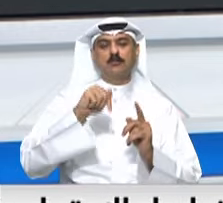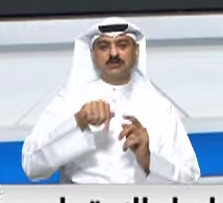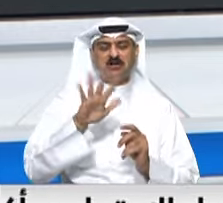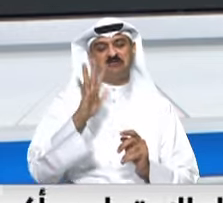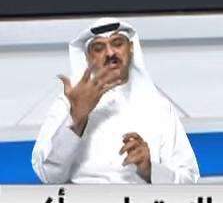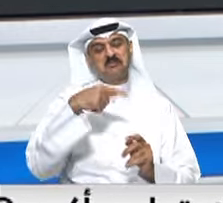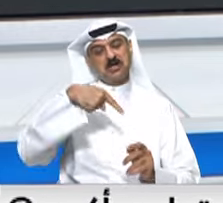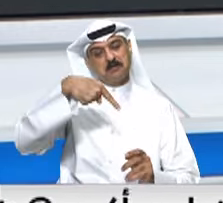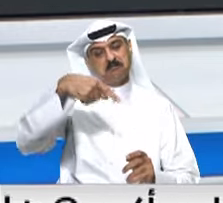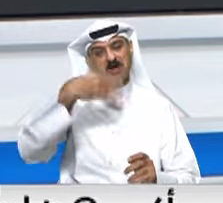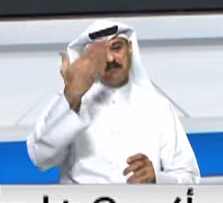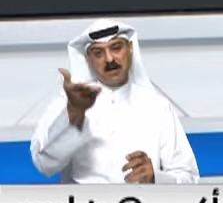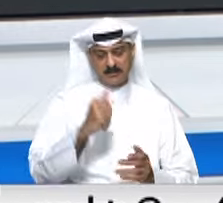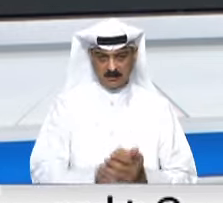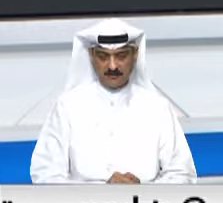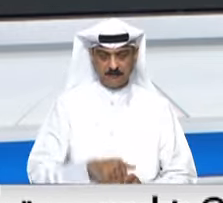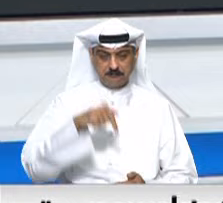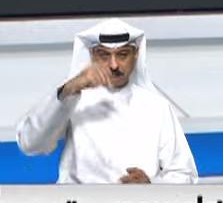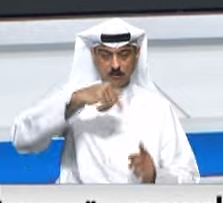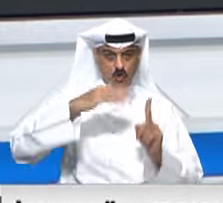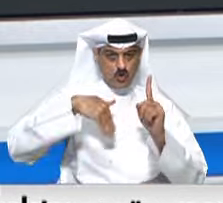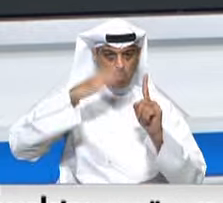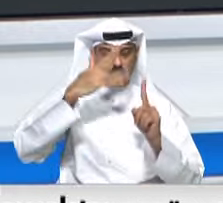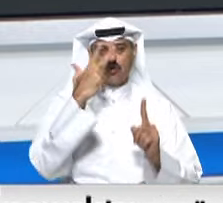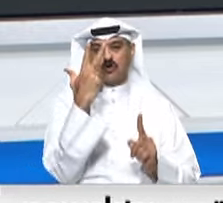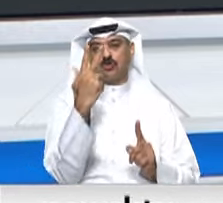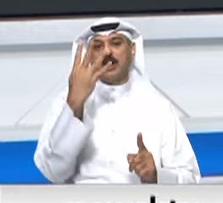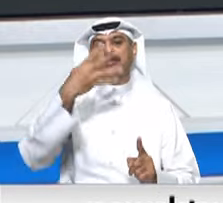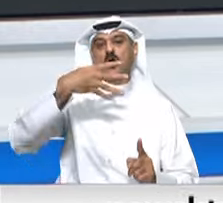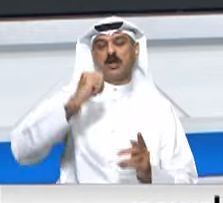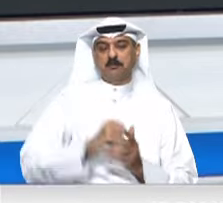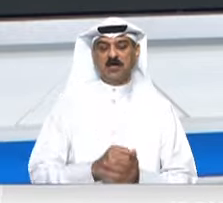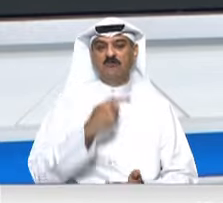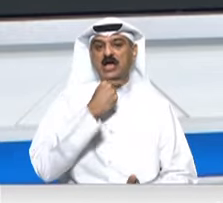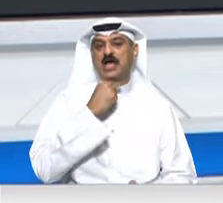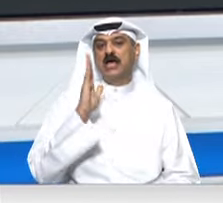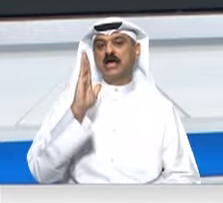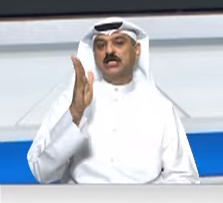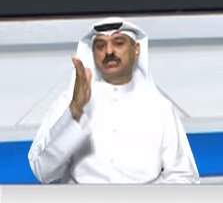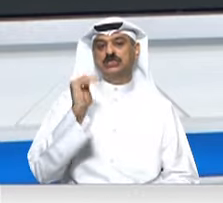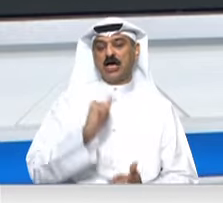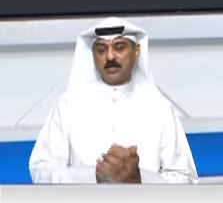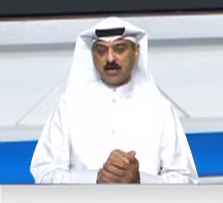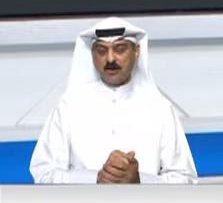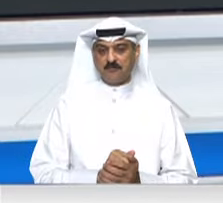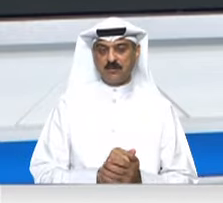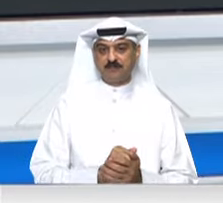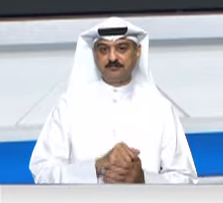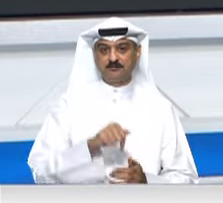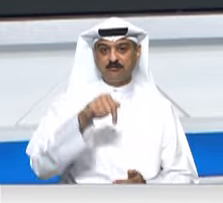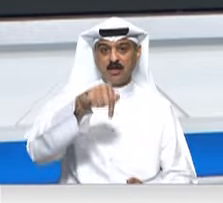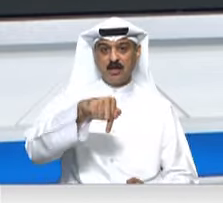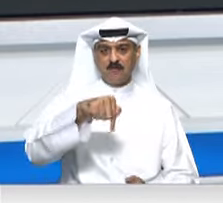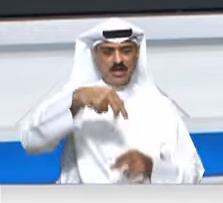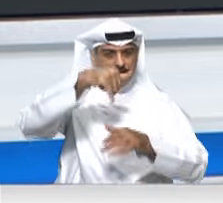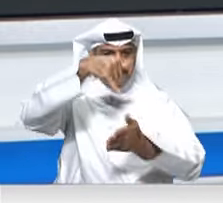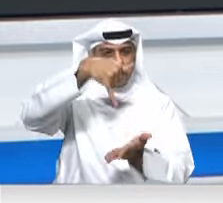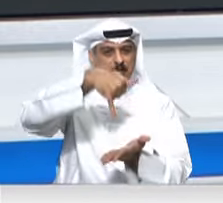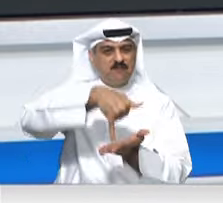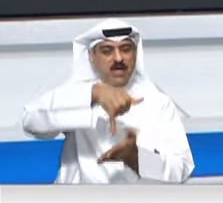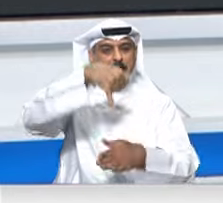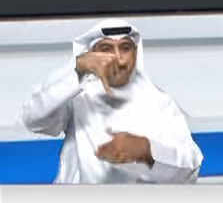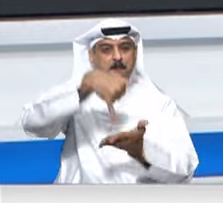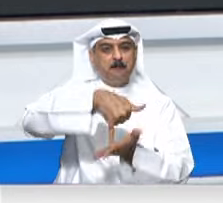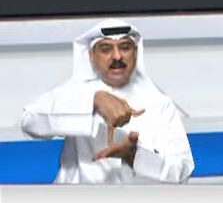مئويه اليوم اعلى درجه حراره سجلت 48 درجه مو مويه في الجهره و 47 درجه مئويه سجلت في مدينه الكويت واقل درجات